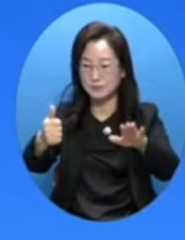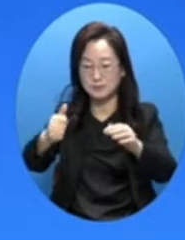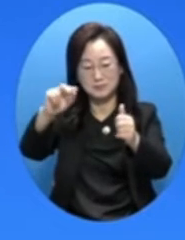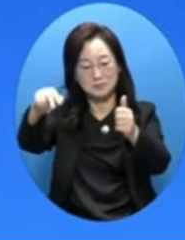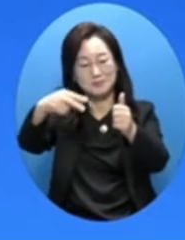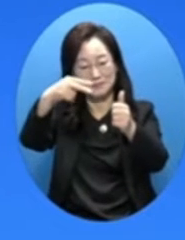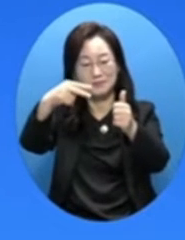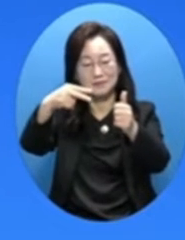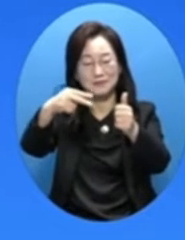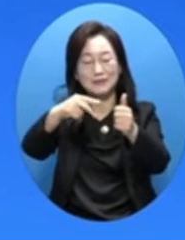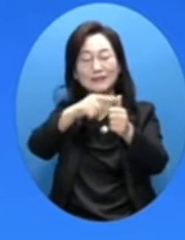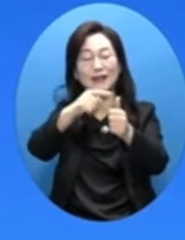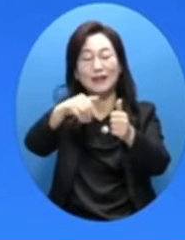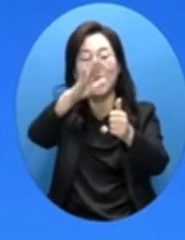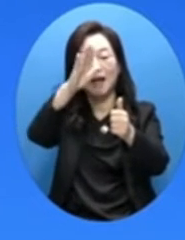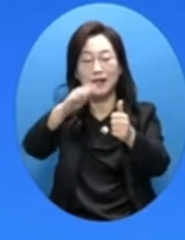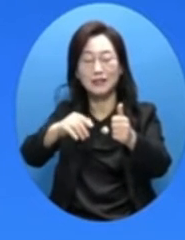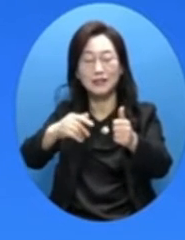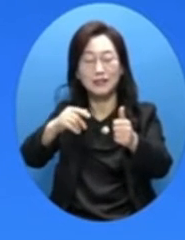쳐다보시더니 가서 교회 지어라.